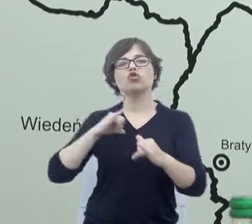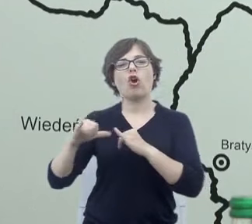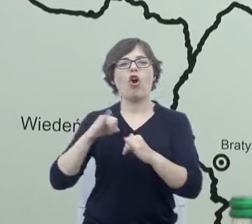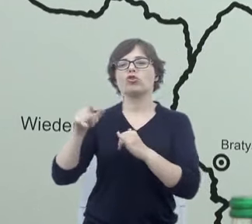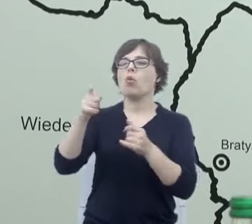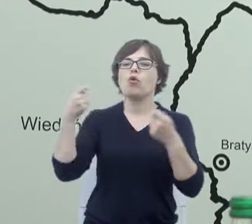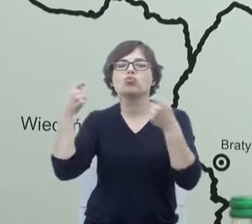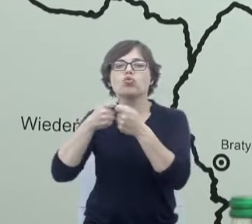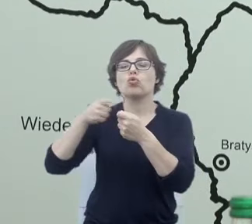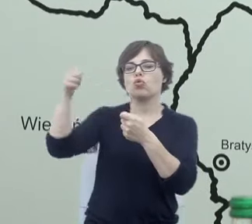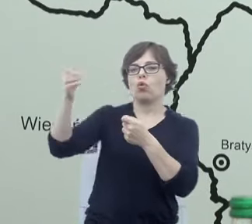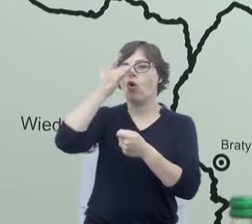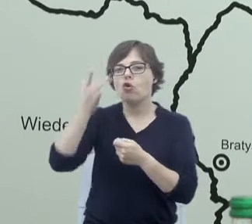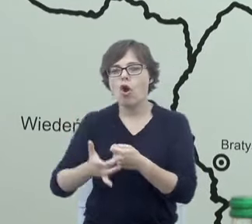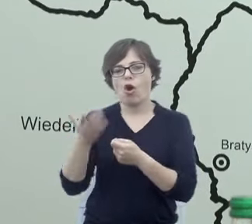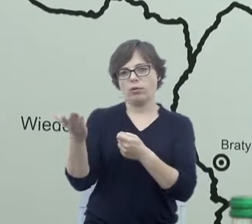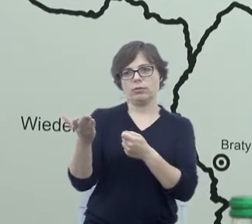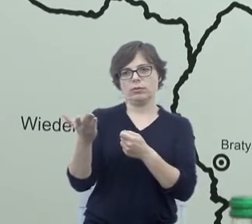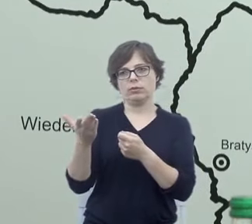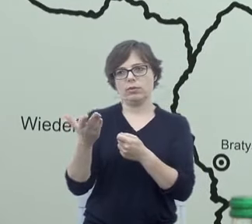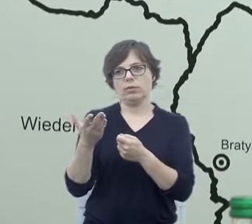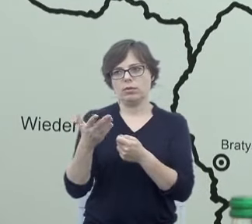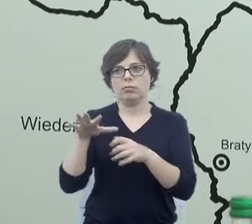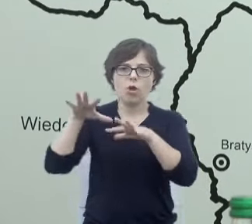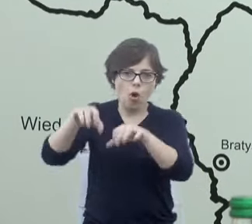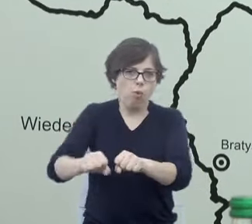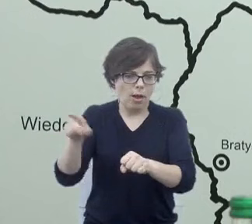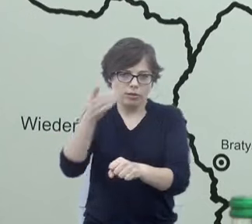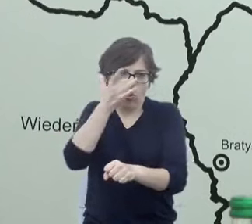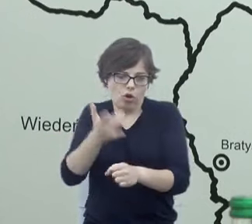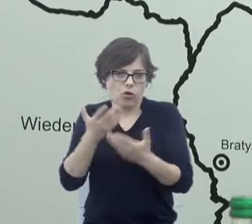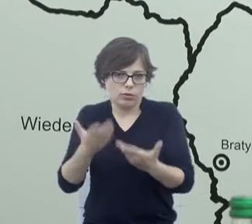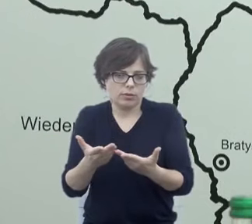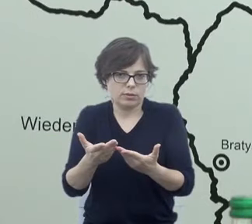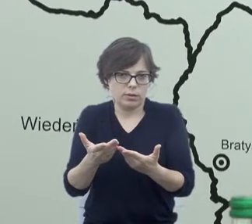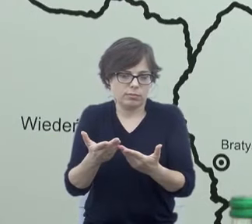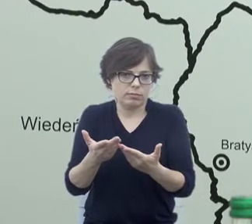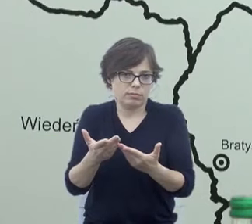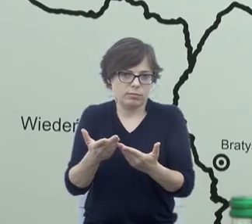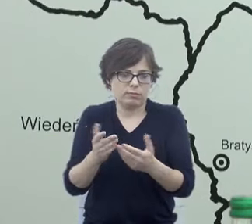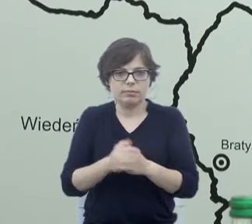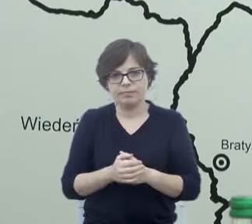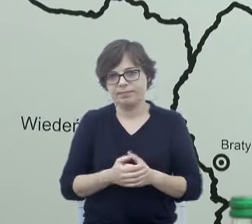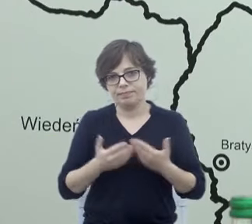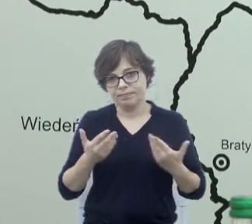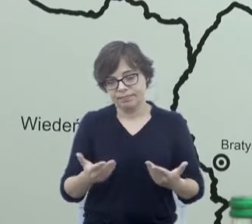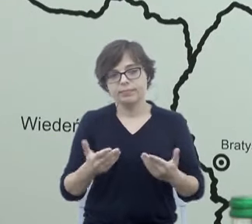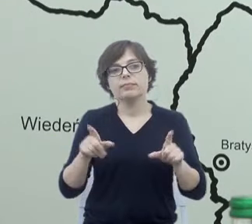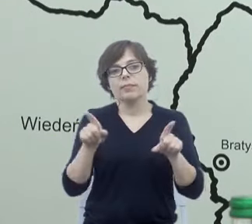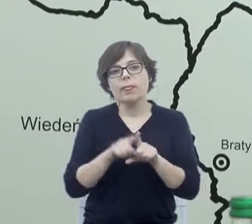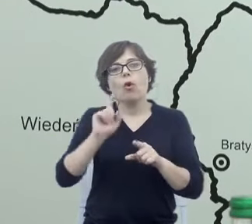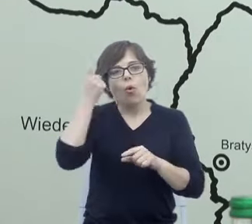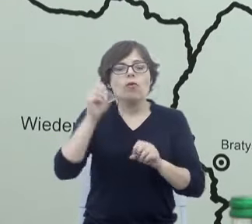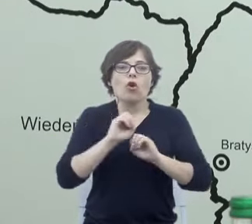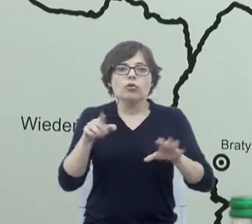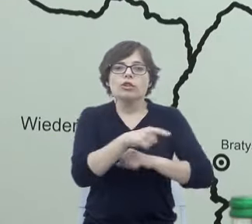pewnym Schadenfreude się do tej okupacji odnieśli. No, no bez liczenia się z tym, że rzeczywiście no, szczególnie ci biedni,